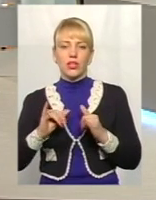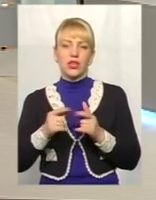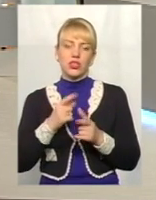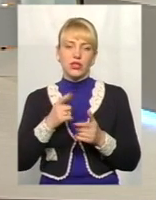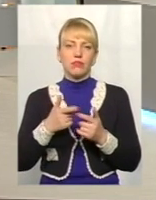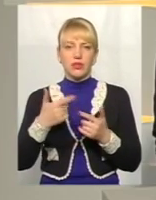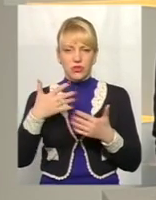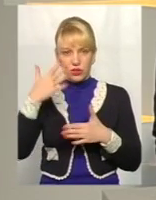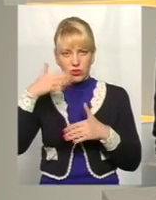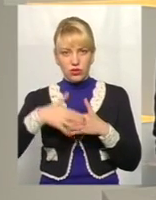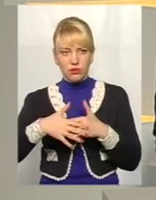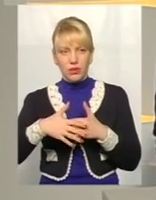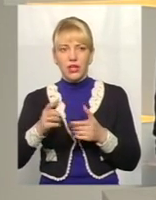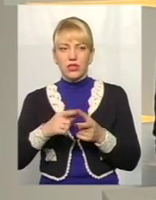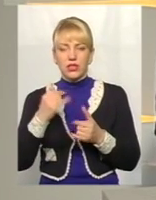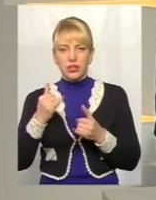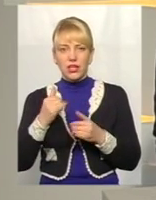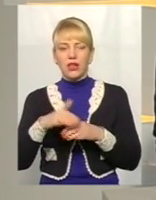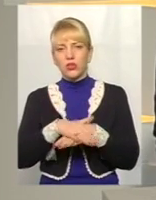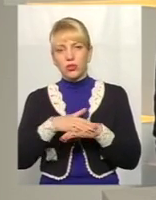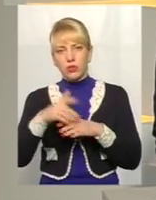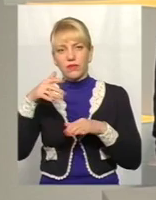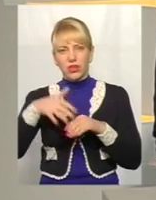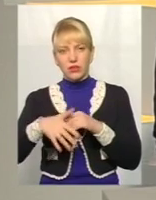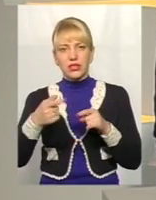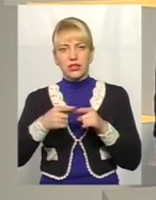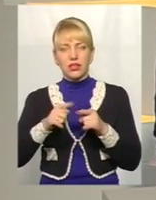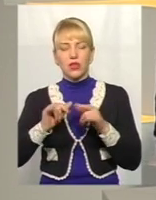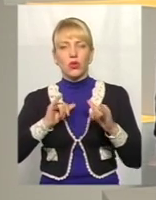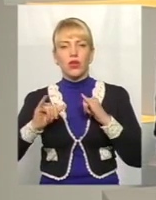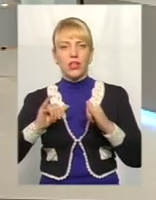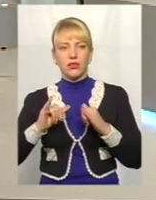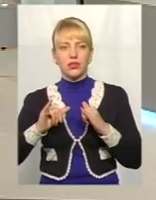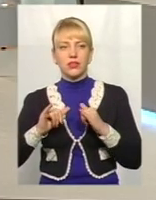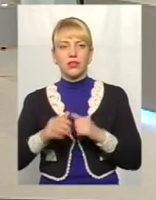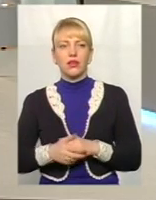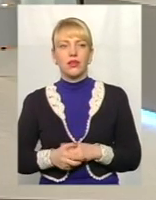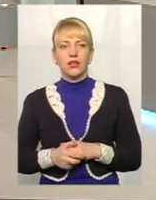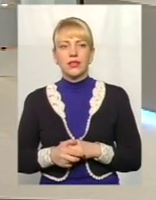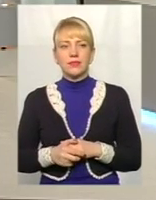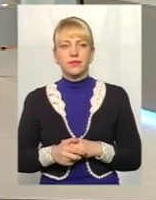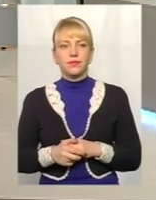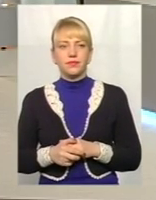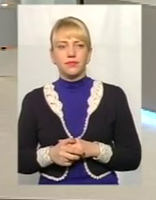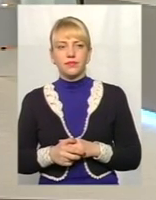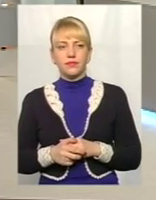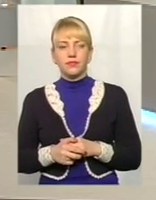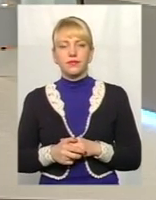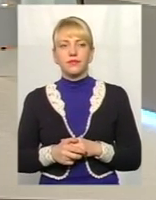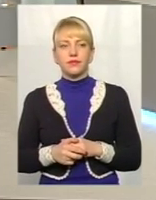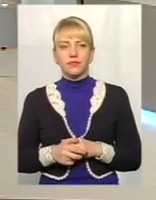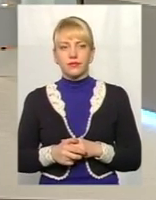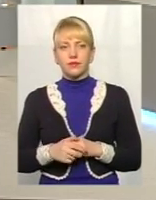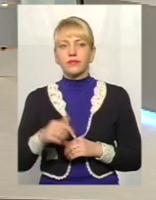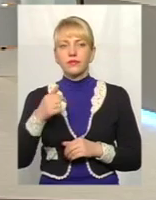зараз суспільство винесло цей урок толерантності, який дав на історія? Коротко, якщо можна, я відповім на це запитання. Так. І так, як